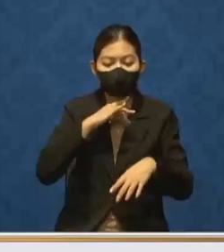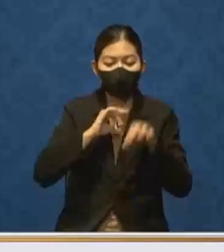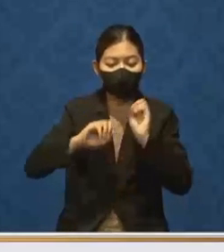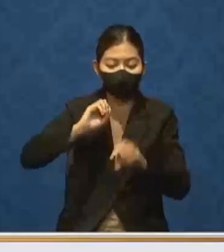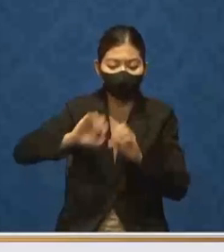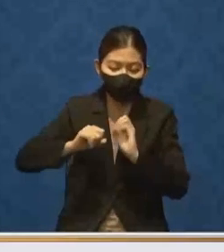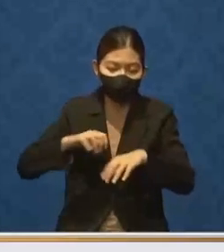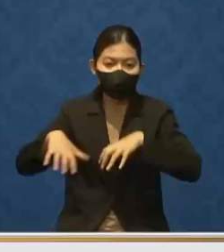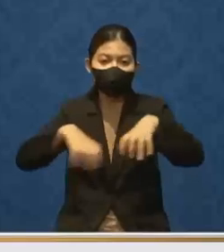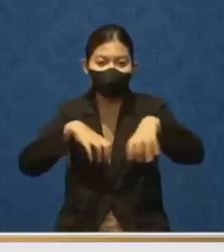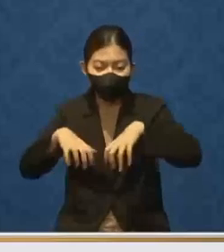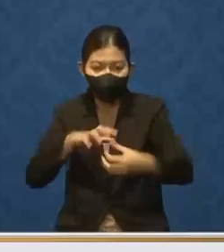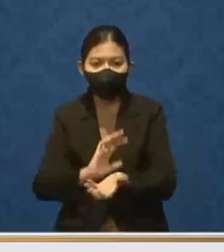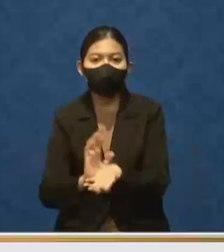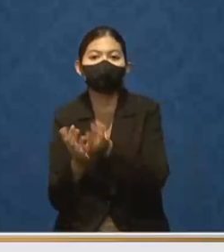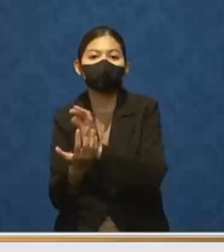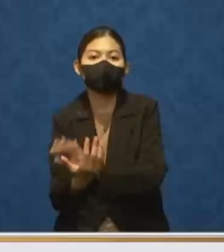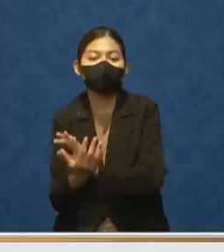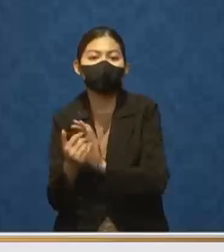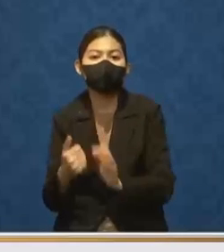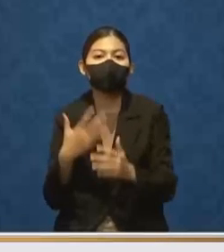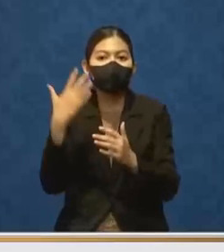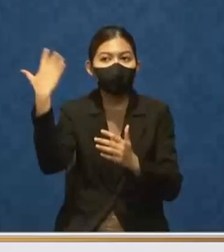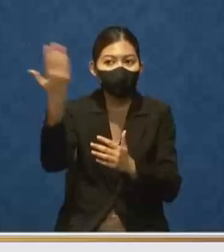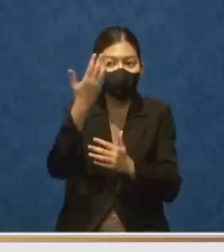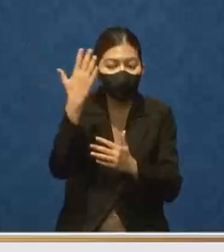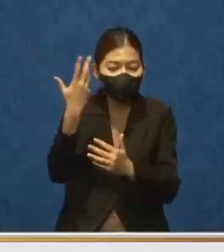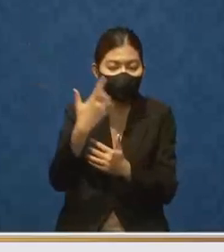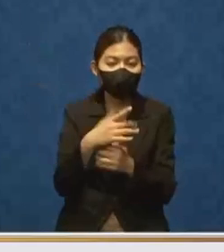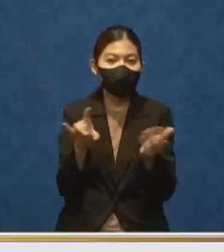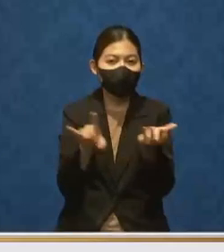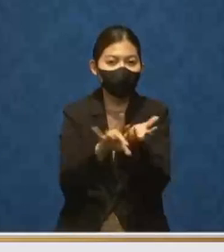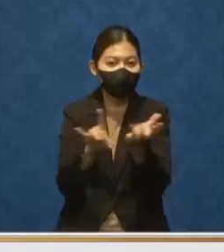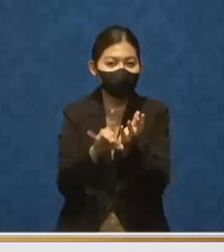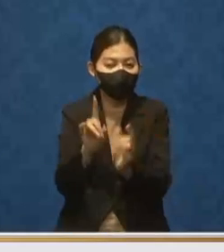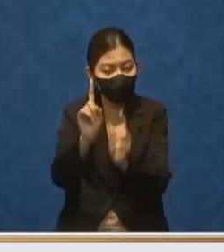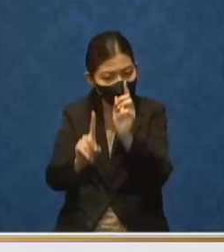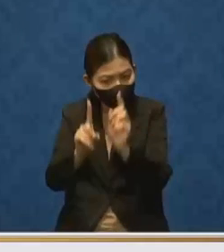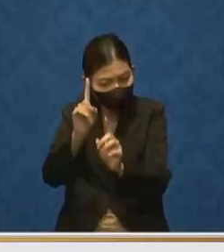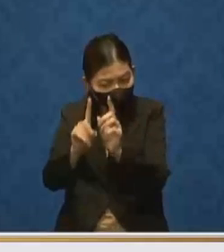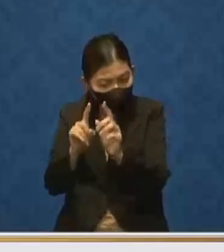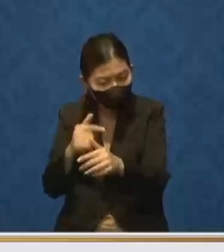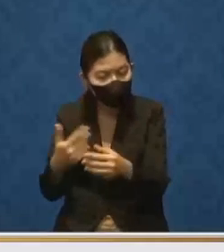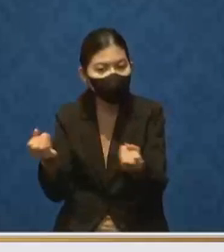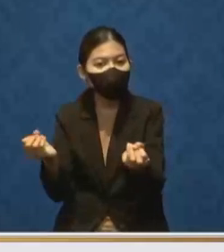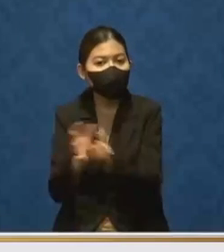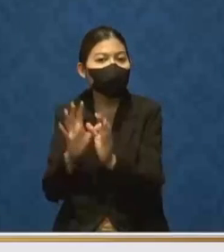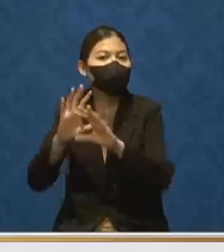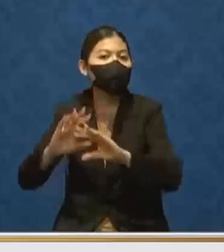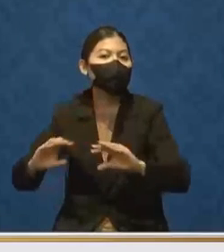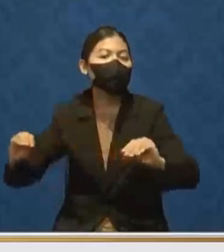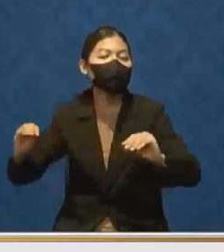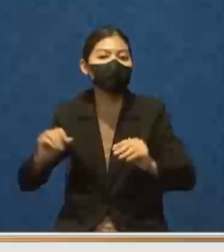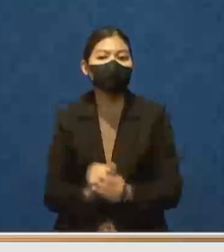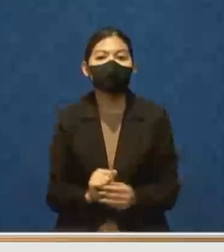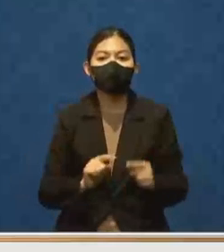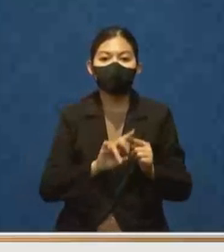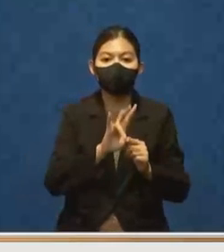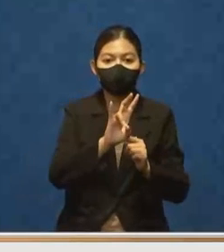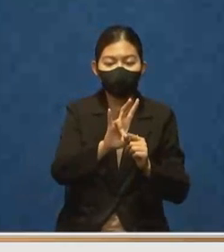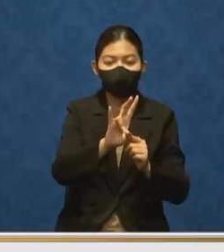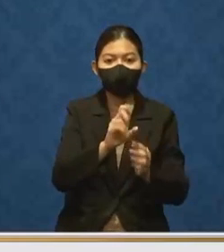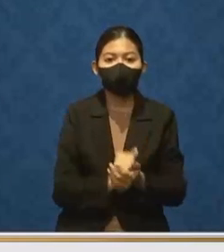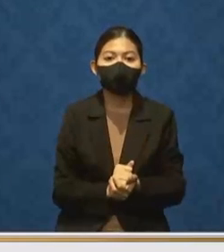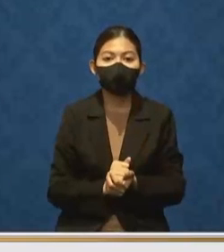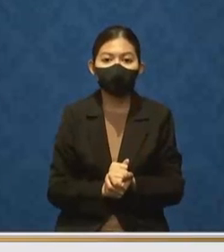ระหนักรู้ด้านการเปลี่ยนแปลงสภาพภูมิอากาศเพิ่มประสิทธิภาพการประเมินผลกระทบสิ่งแวดล้อม7การสนับสนุนด้านการสร้างการเติบโต